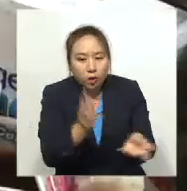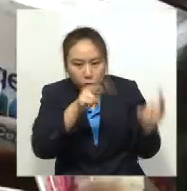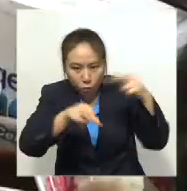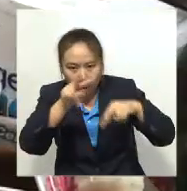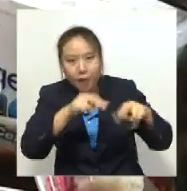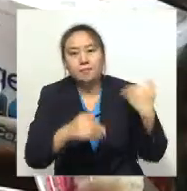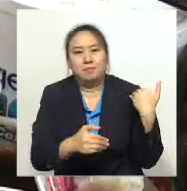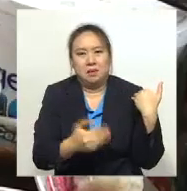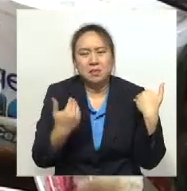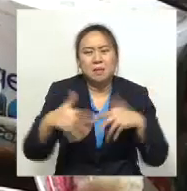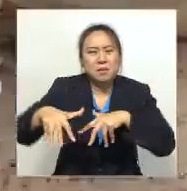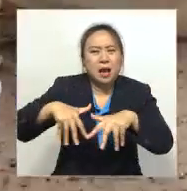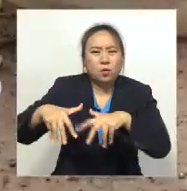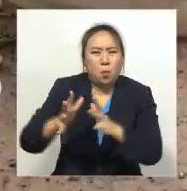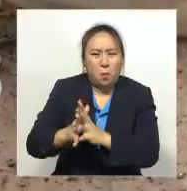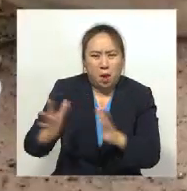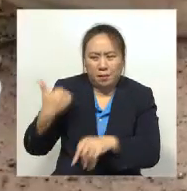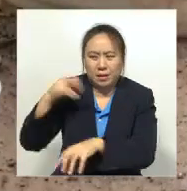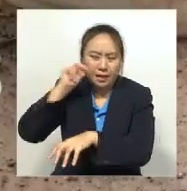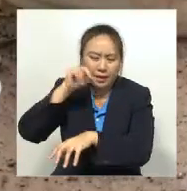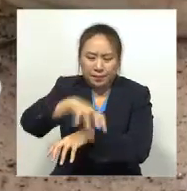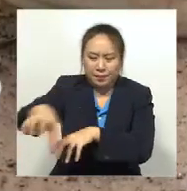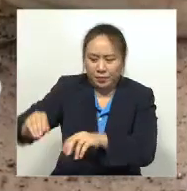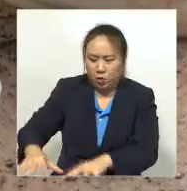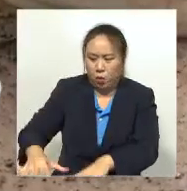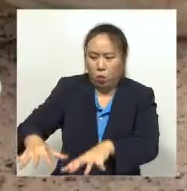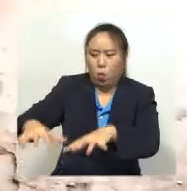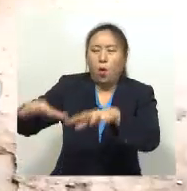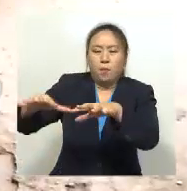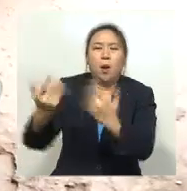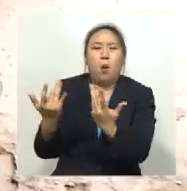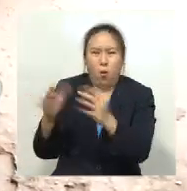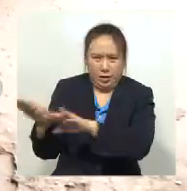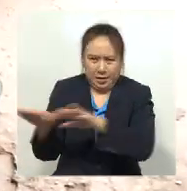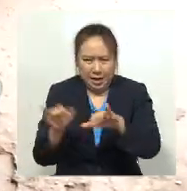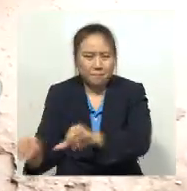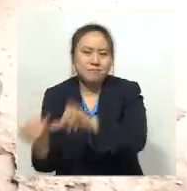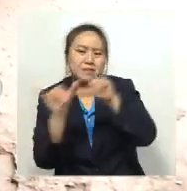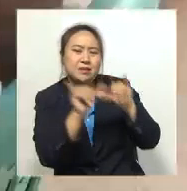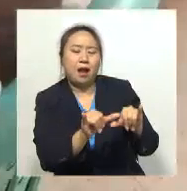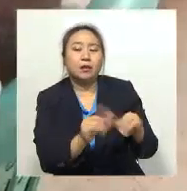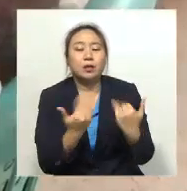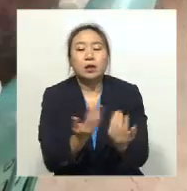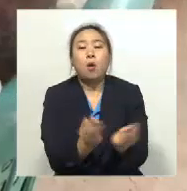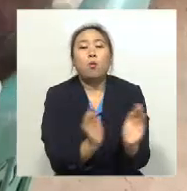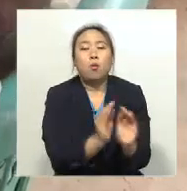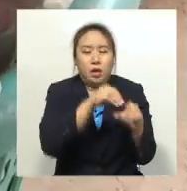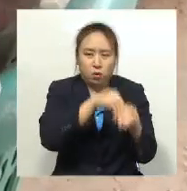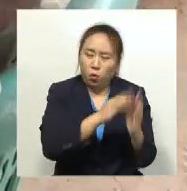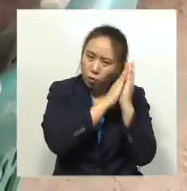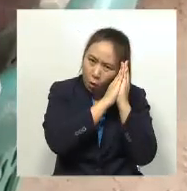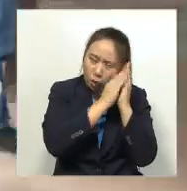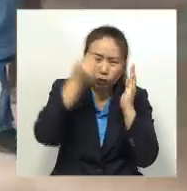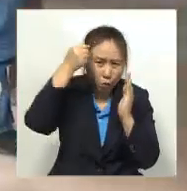ยยังมีประชาชนอีกจำนวนมากนะคะที่ถูกน้ำท่วมสูงเตรียมย้ายเข้ามาอยู่อย่างครอบครัวนี้ค่ะนอนที่นี่มา2 คืน